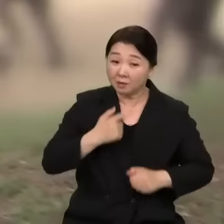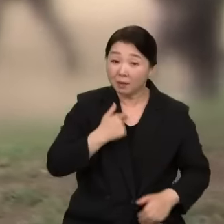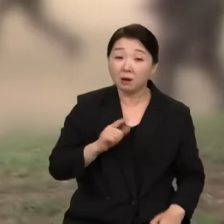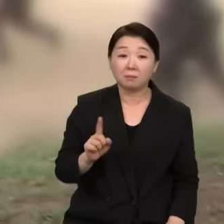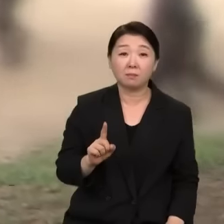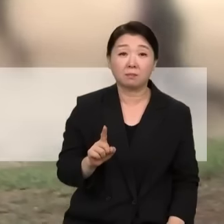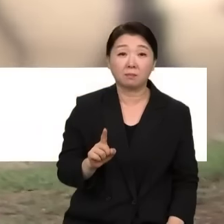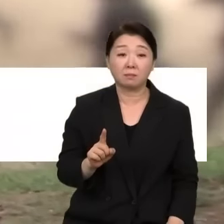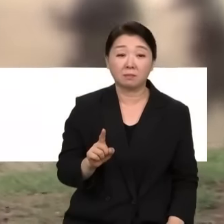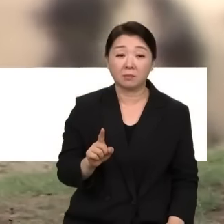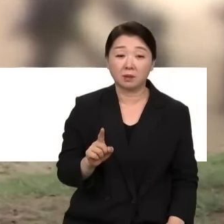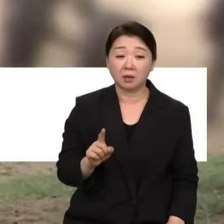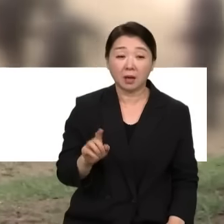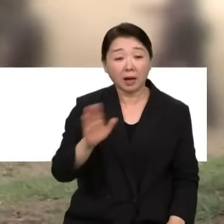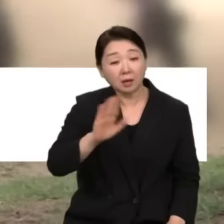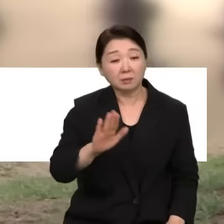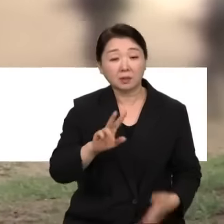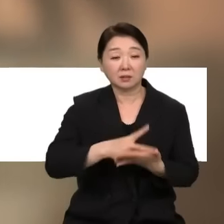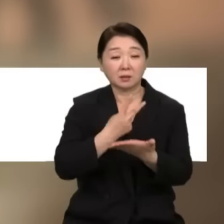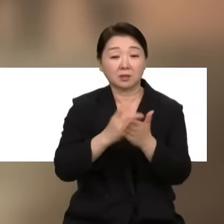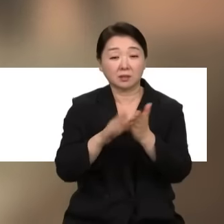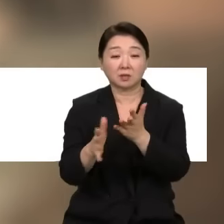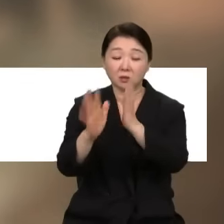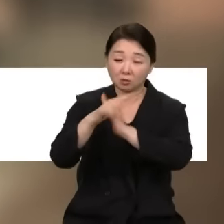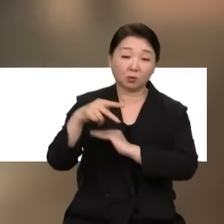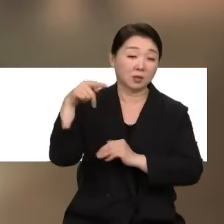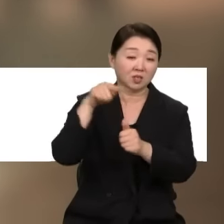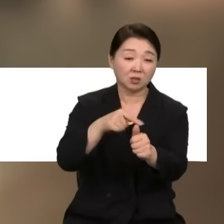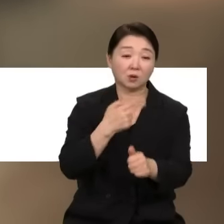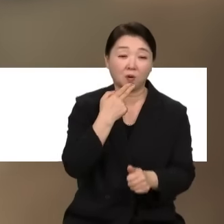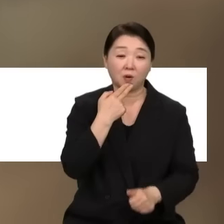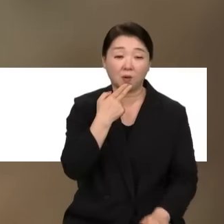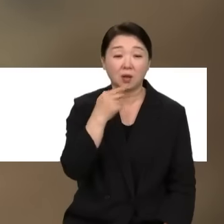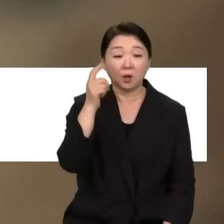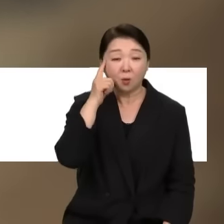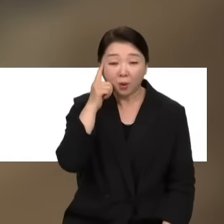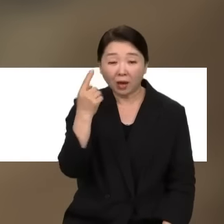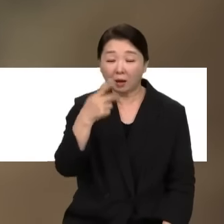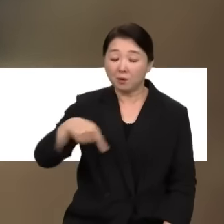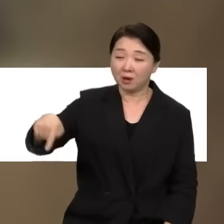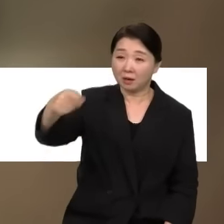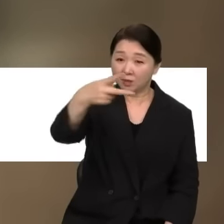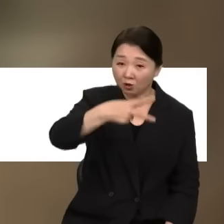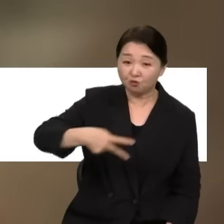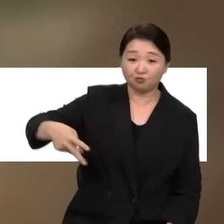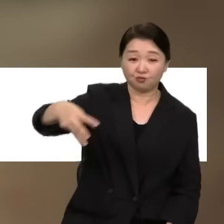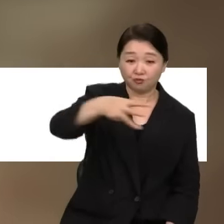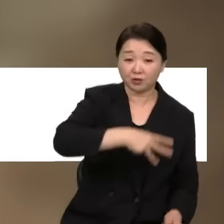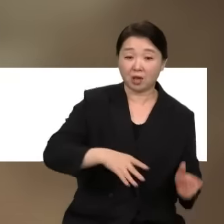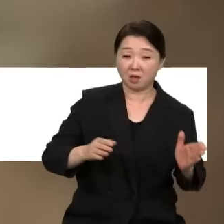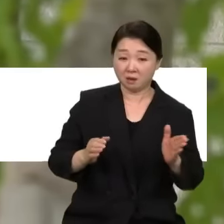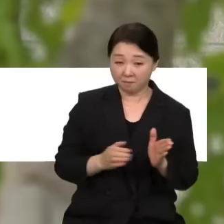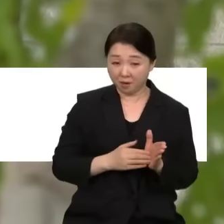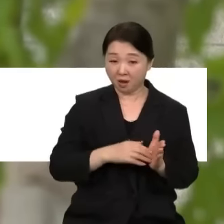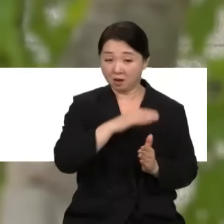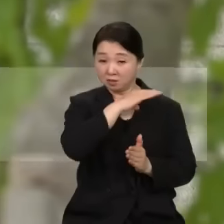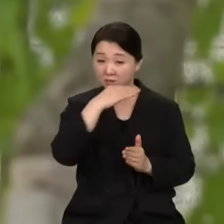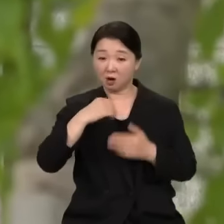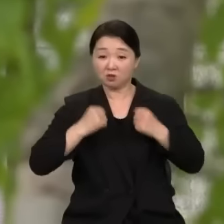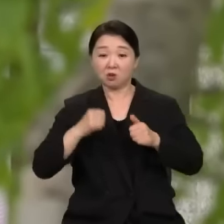그거 뭐야? 선착순처럼 이런 식으로 걸렸나요? 아니, 쓸 당시에 스태킹 이런 거였지 않고 딱 세 바퀴만 이거를 맞춰서 제대로